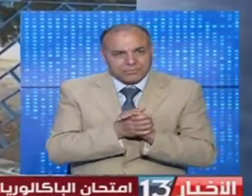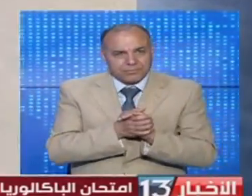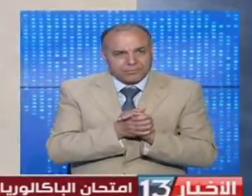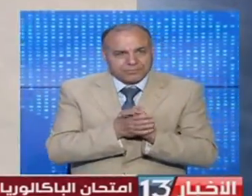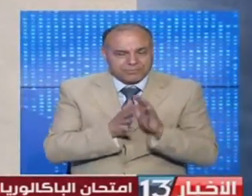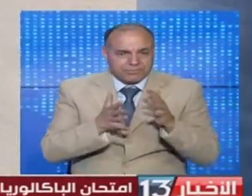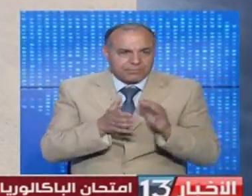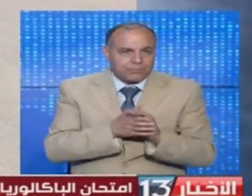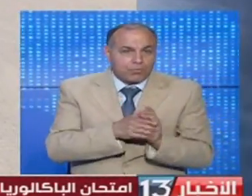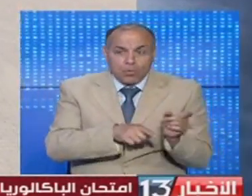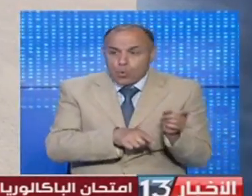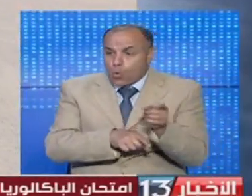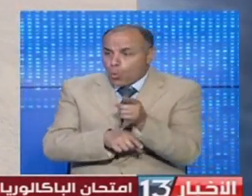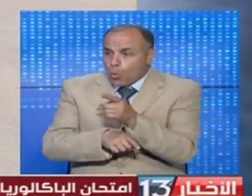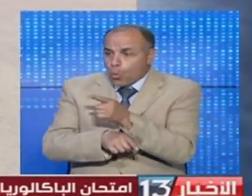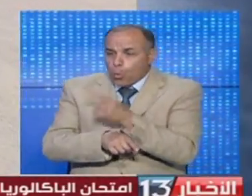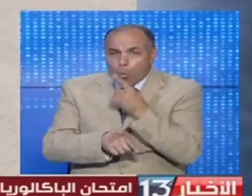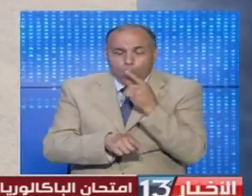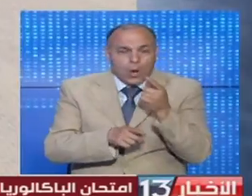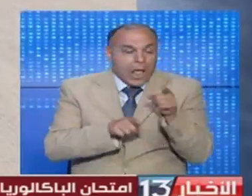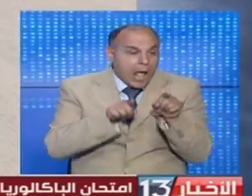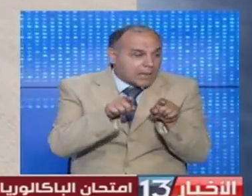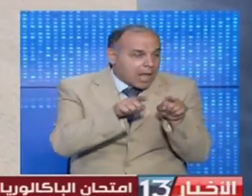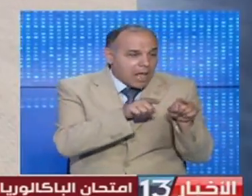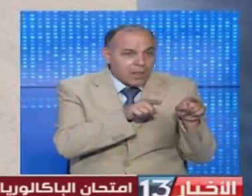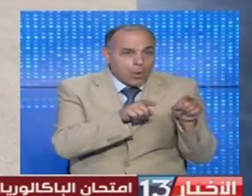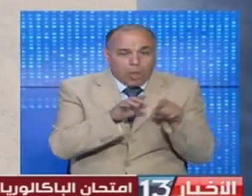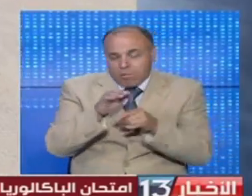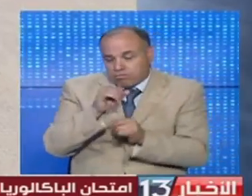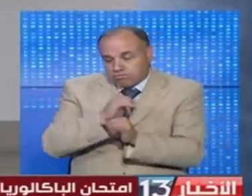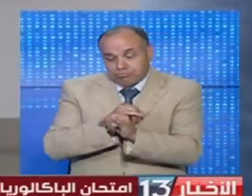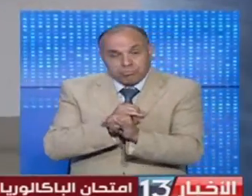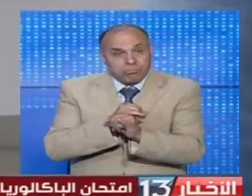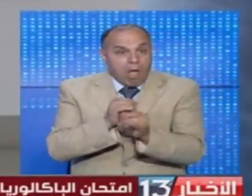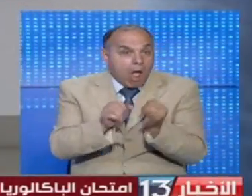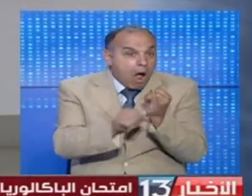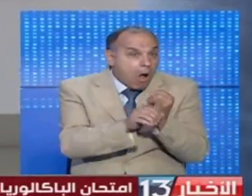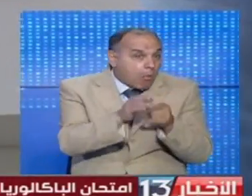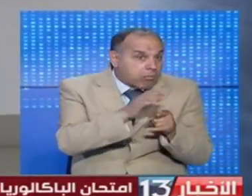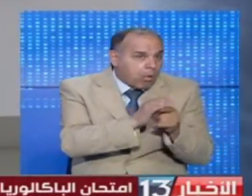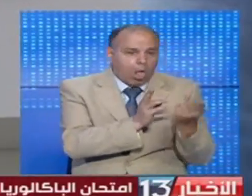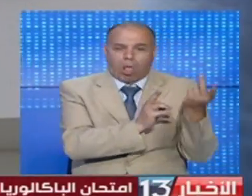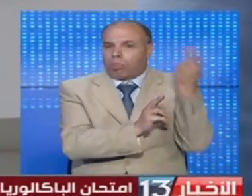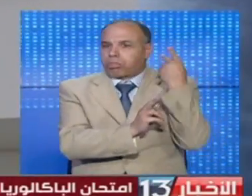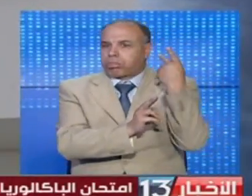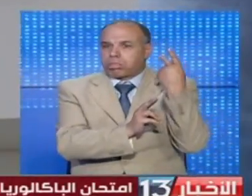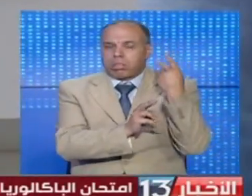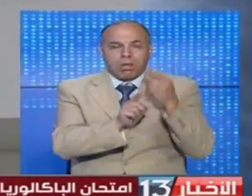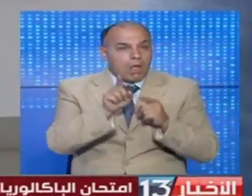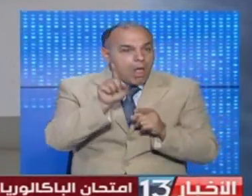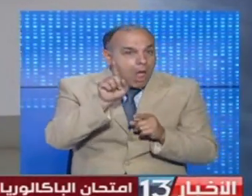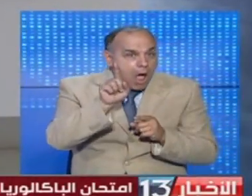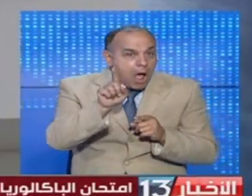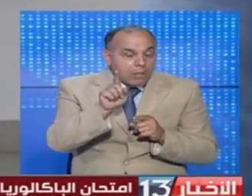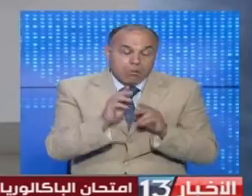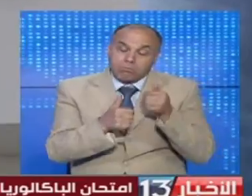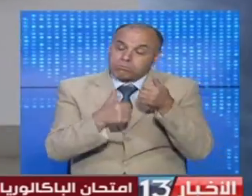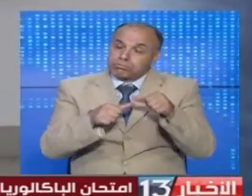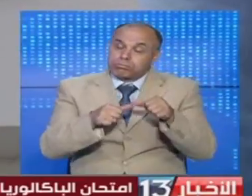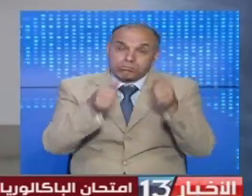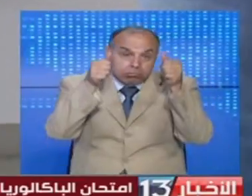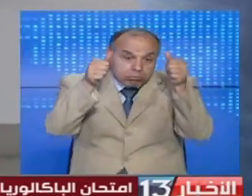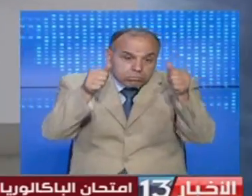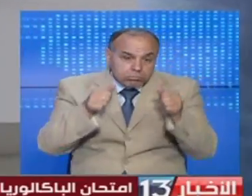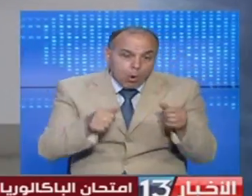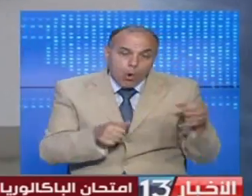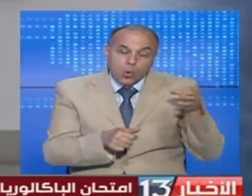كل عمليات او محاوله غير تعارض اصحابها الى عقوبات صارمه ذاك مضمون المعلقه